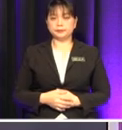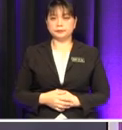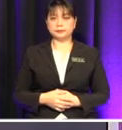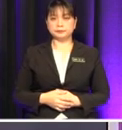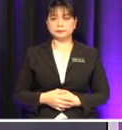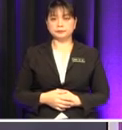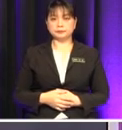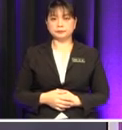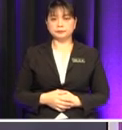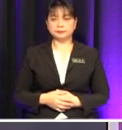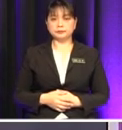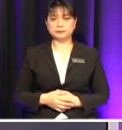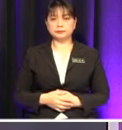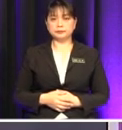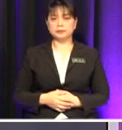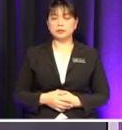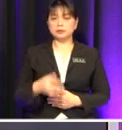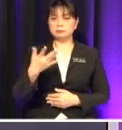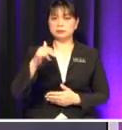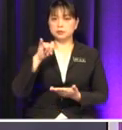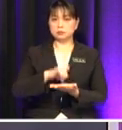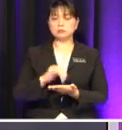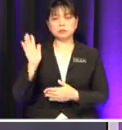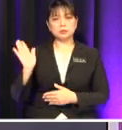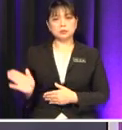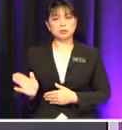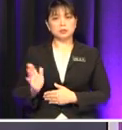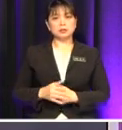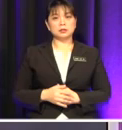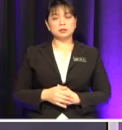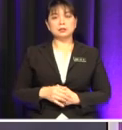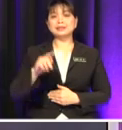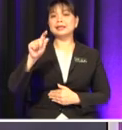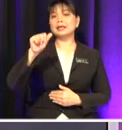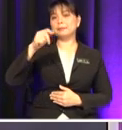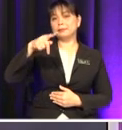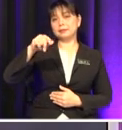mana Kalau yang ketiga ialah typing yang sekarang nih mejerity atlet semua